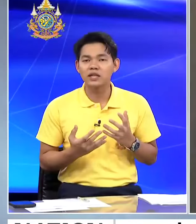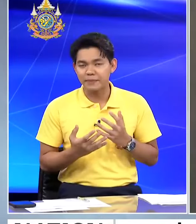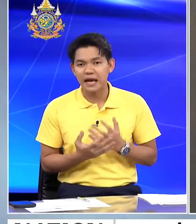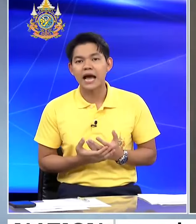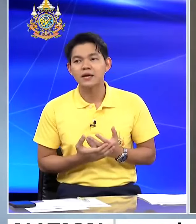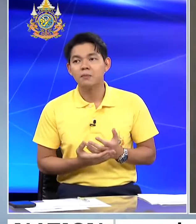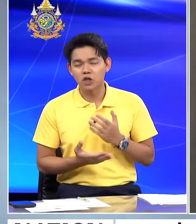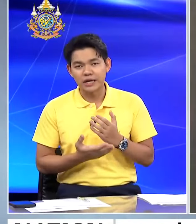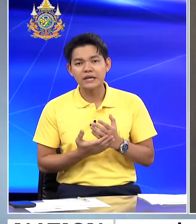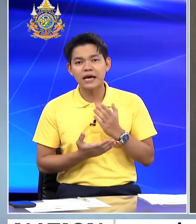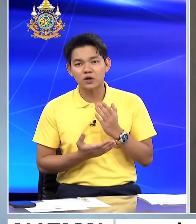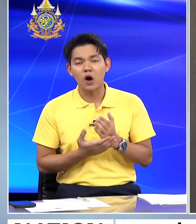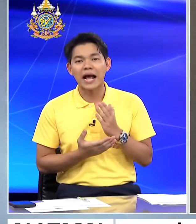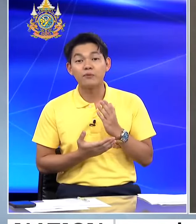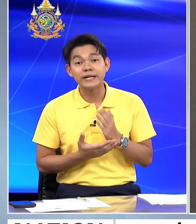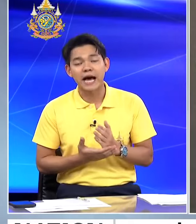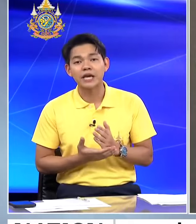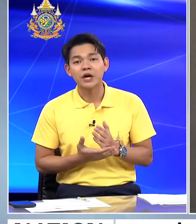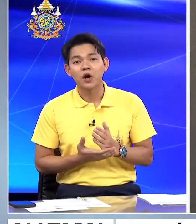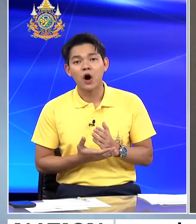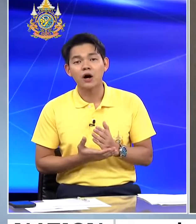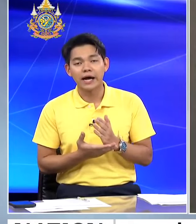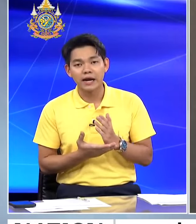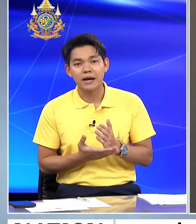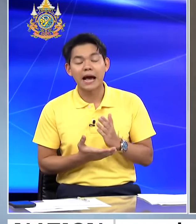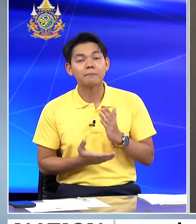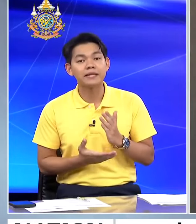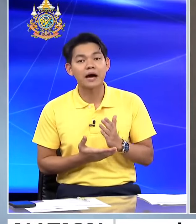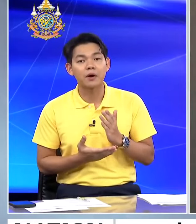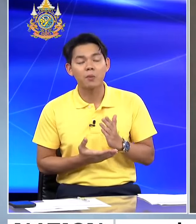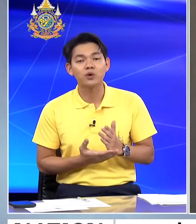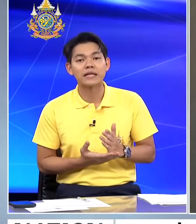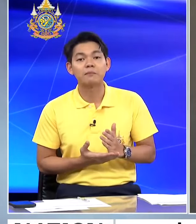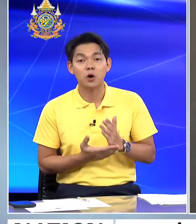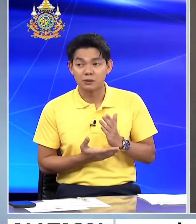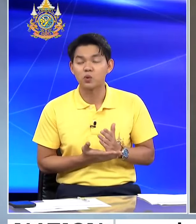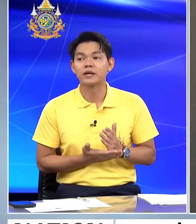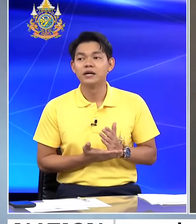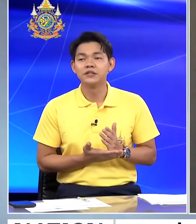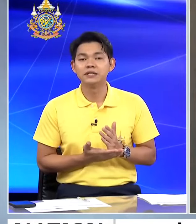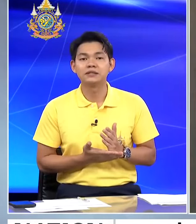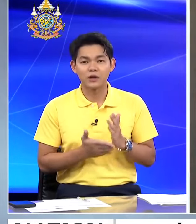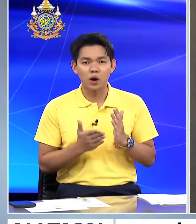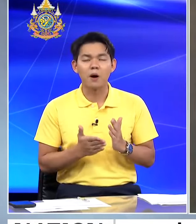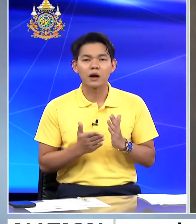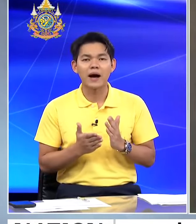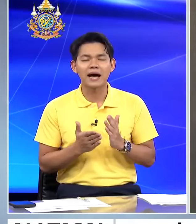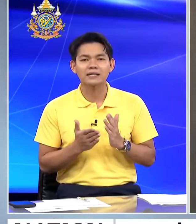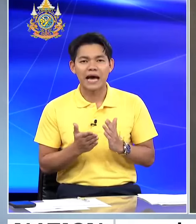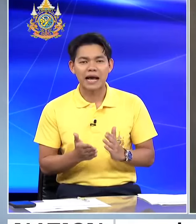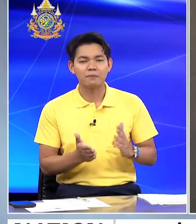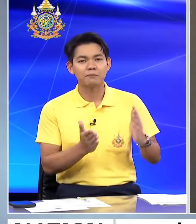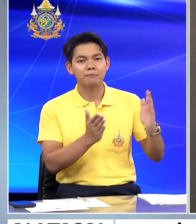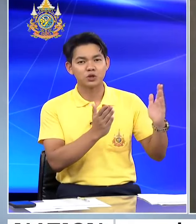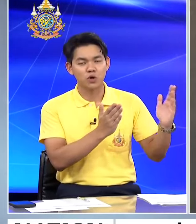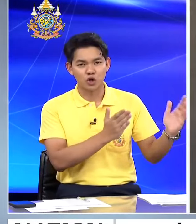ของบิ๊กโจ๊กจะเป็นยังไงเพราะตอนนี้ยังรอการวินิจฉัยของคณะกรรมการพิทักษ์ระบบคุณธรรมของตำรวจซึ่งนายกก็บอกแล้วว่า